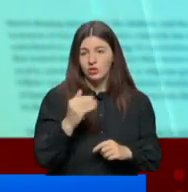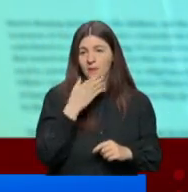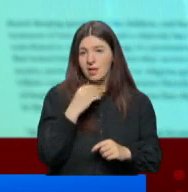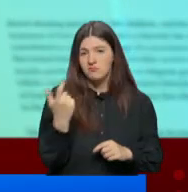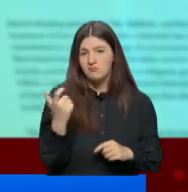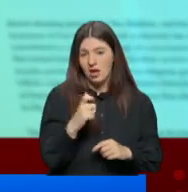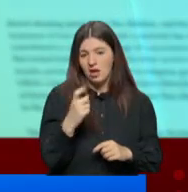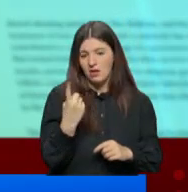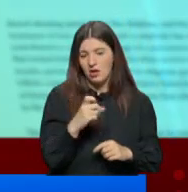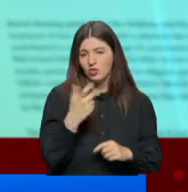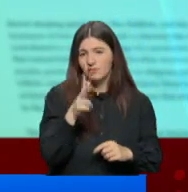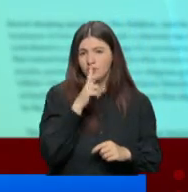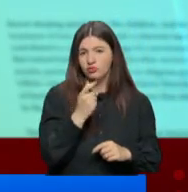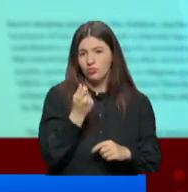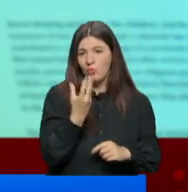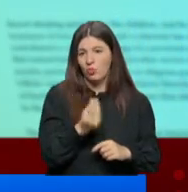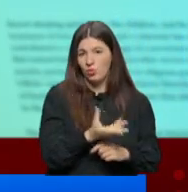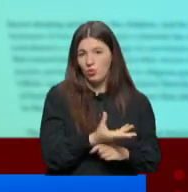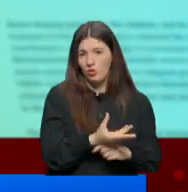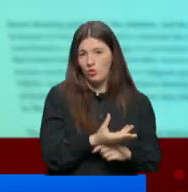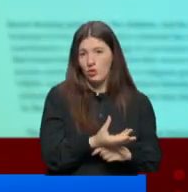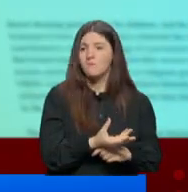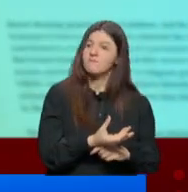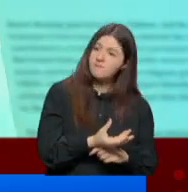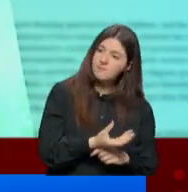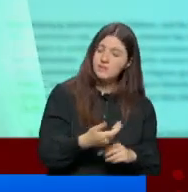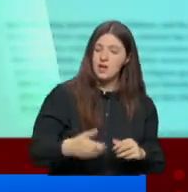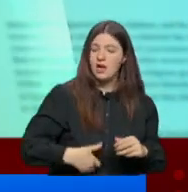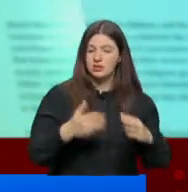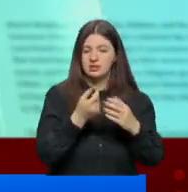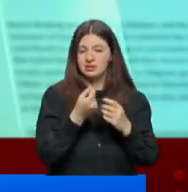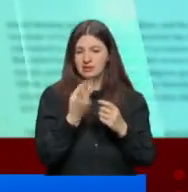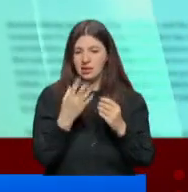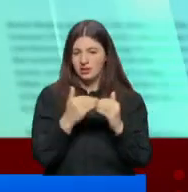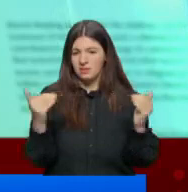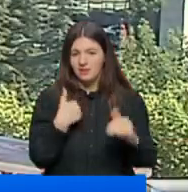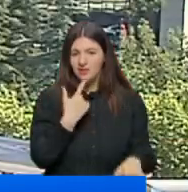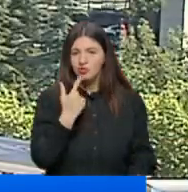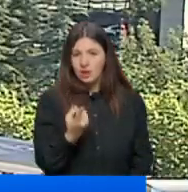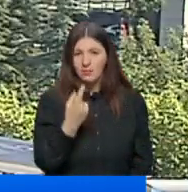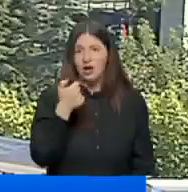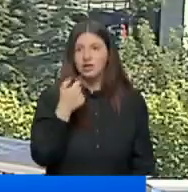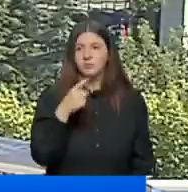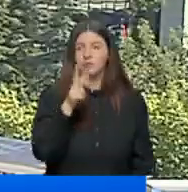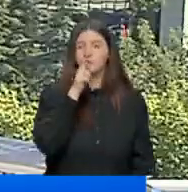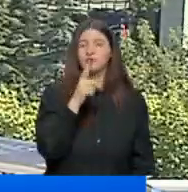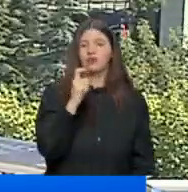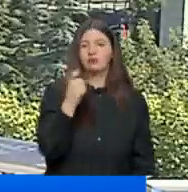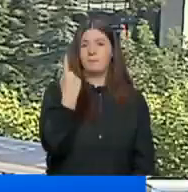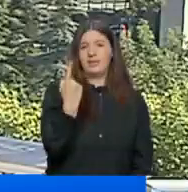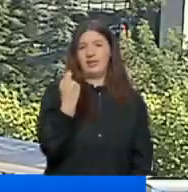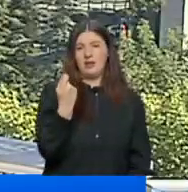emekli aylığı 3500 liraya çıkartılıyor. Açlık sınırı rakamını ben size söyledim. 6391